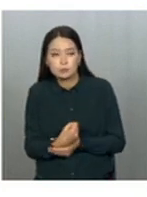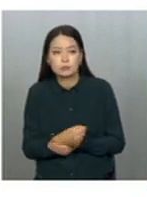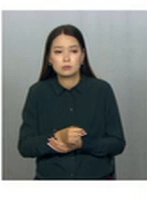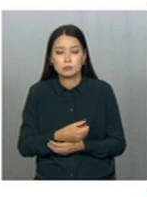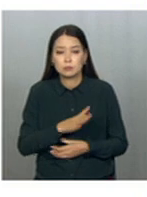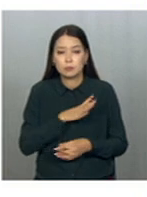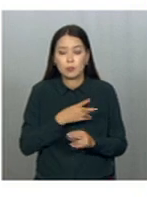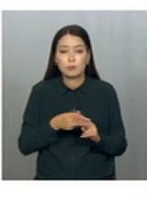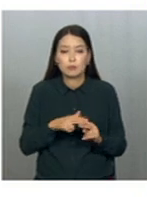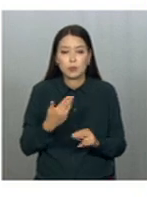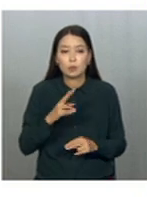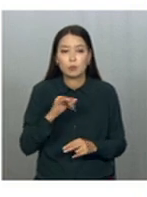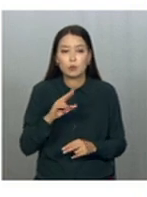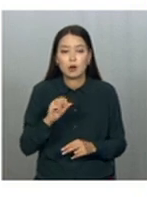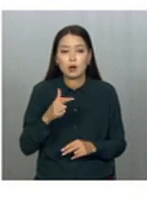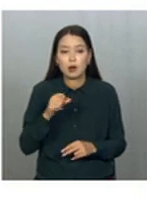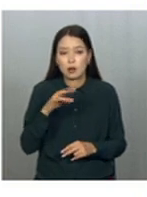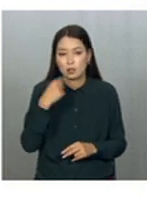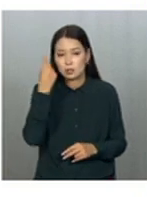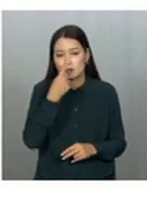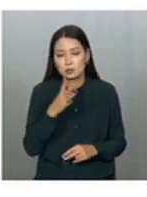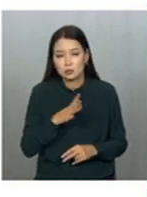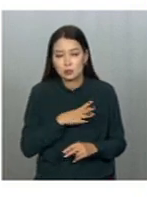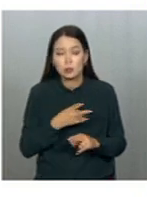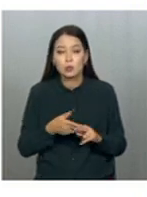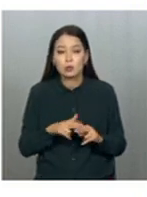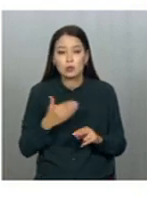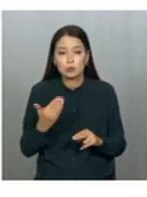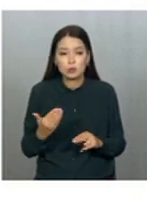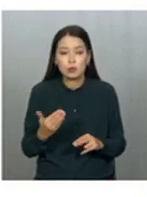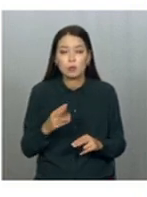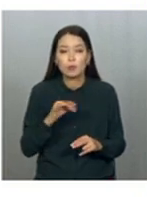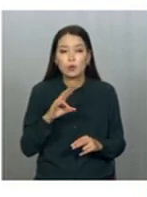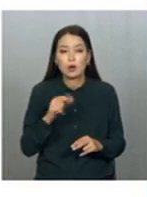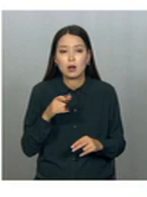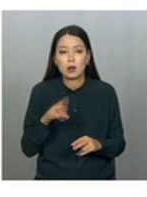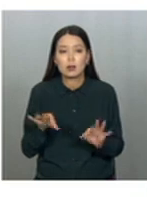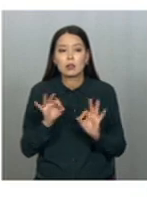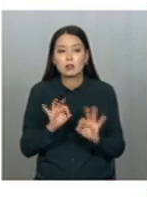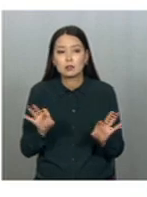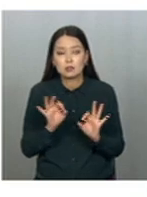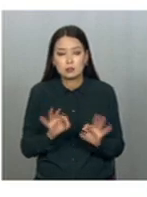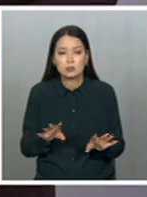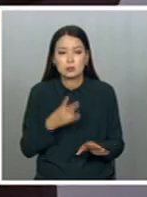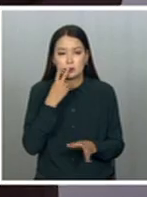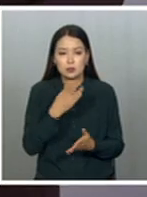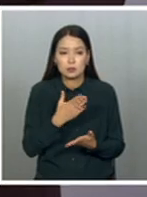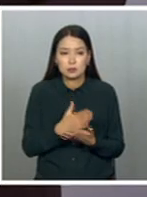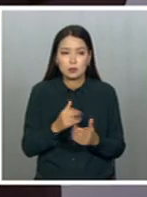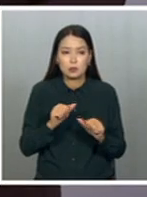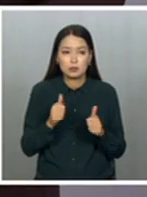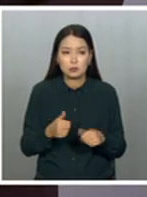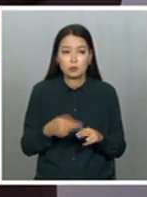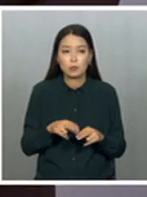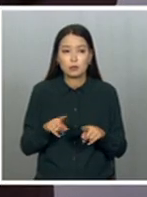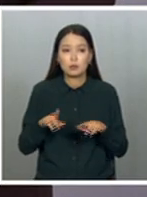Бұл Мұқағалидың бейнесі болатын. Бұл жерде біз Мұқағалидың ашу үстінде түрін көреміз. Ол қарсы алдында